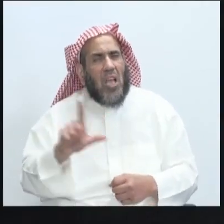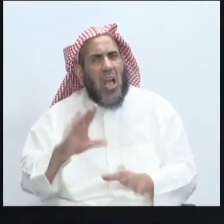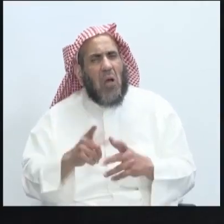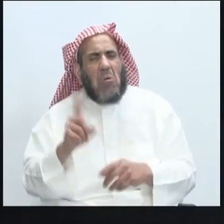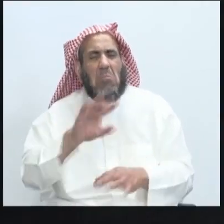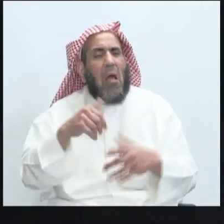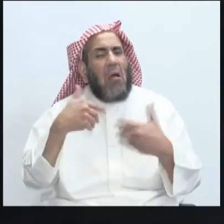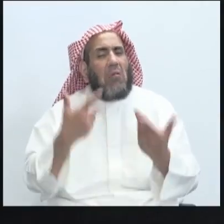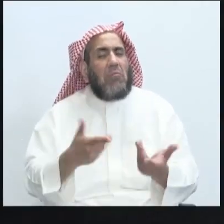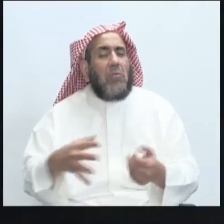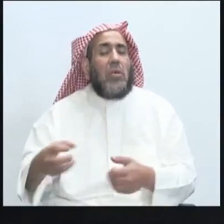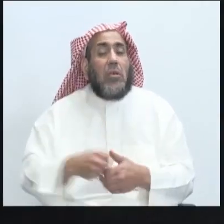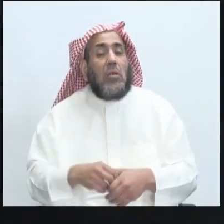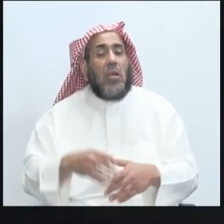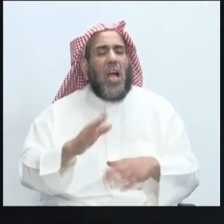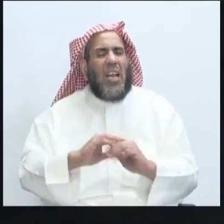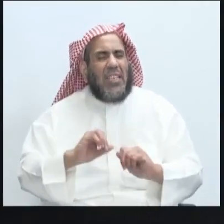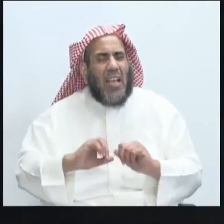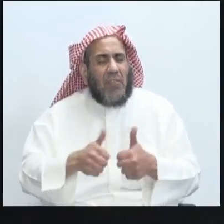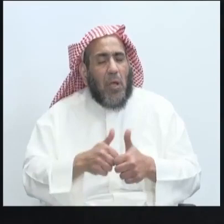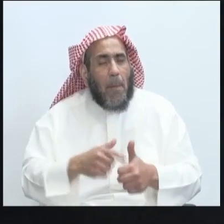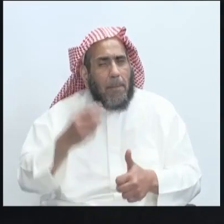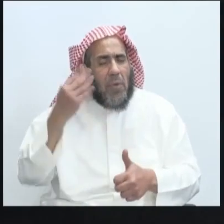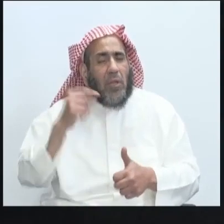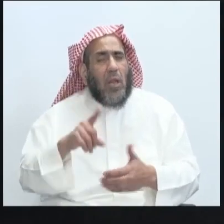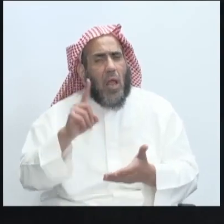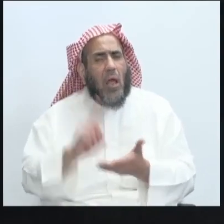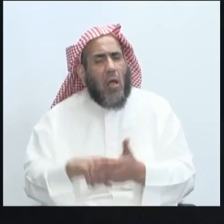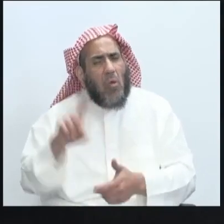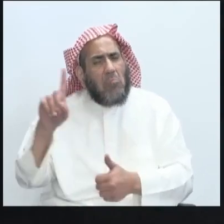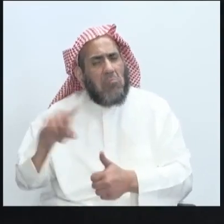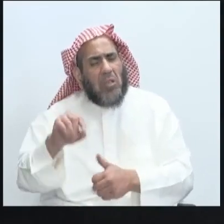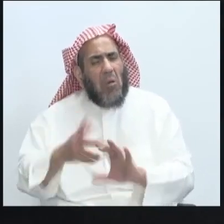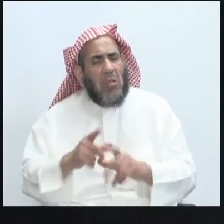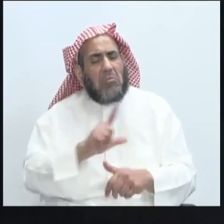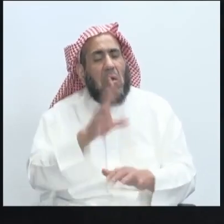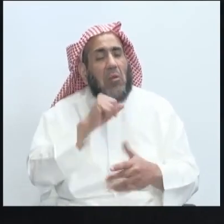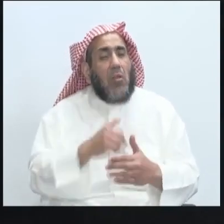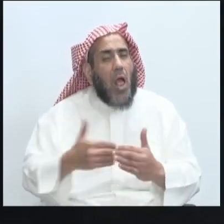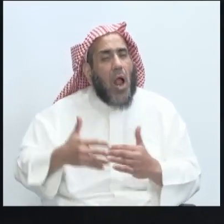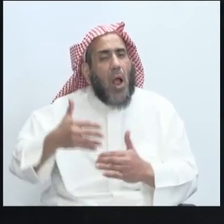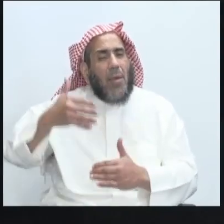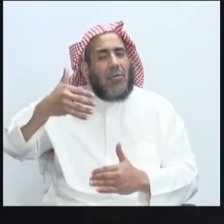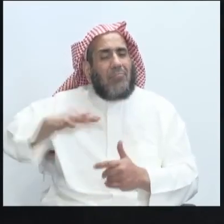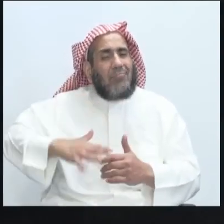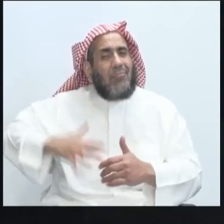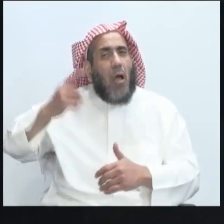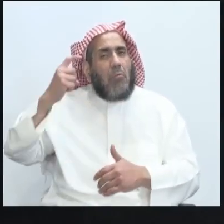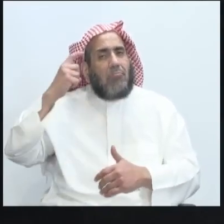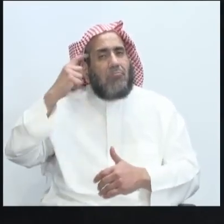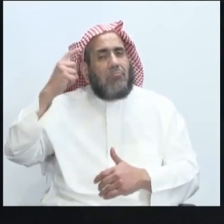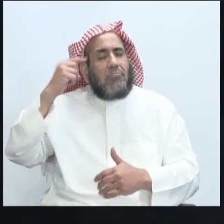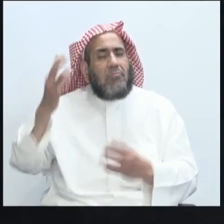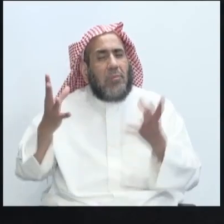او بالصحيح والخاطئ على دافع معرفته ان هذا خطا او هذا صحيح فلما كبر عرف او